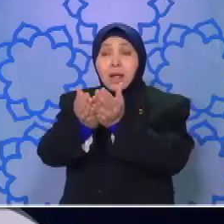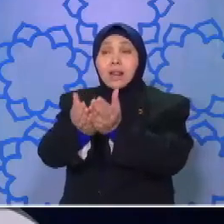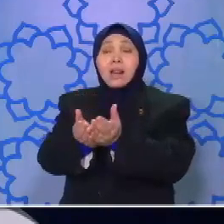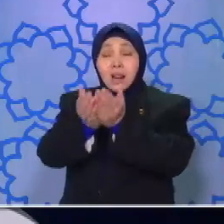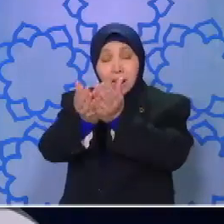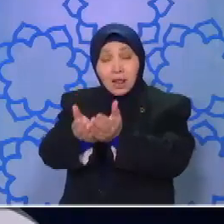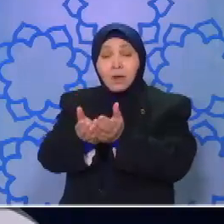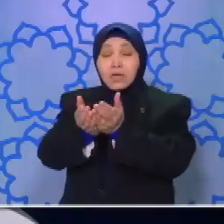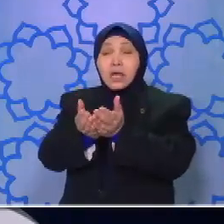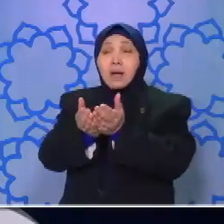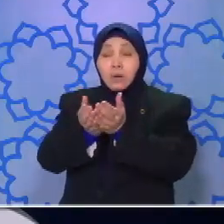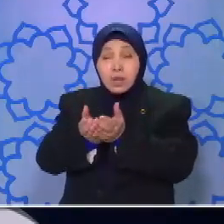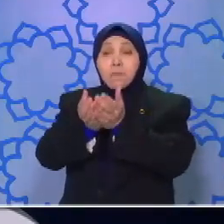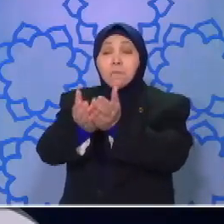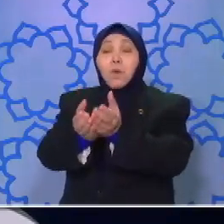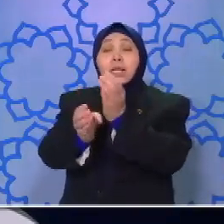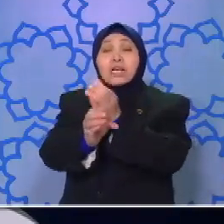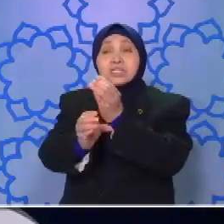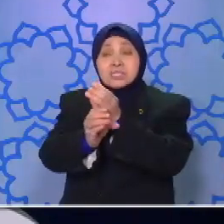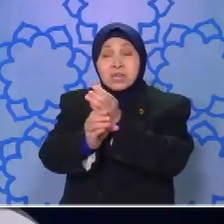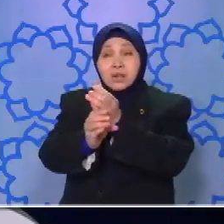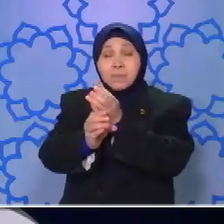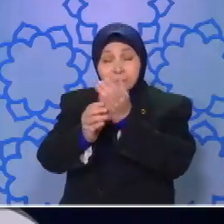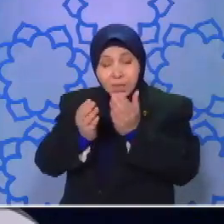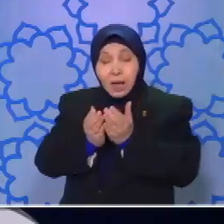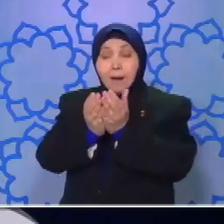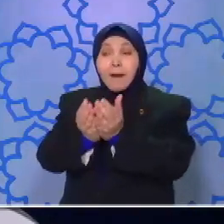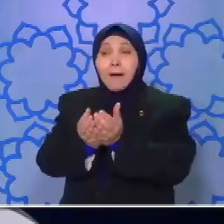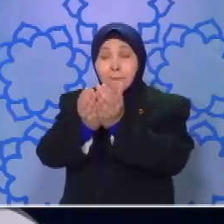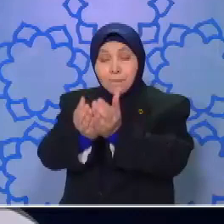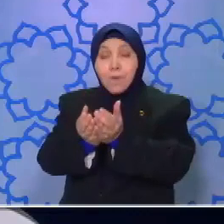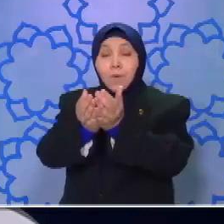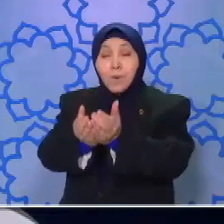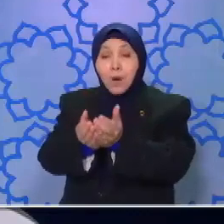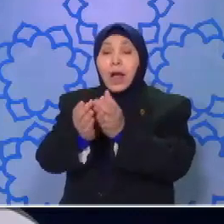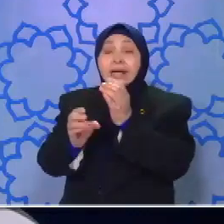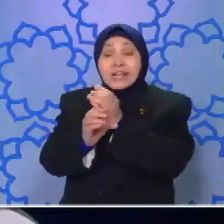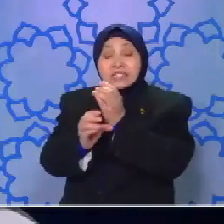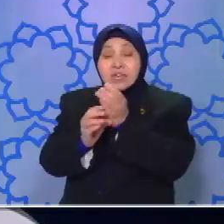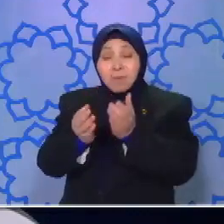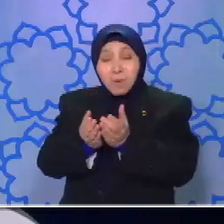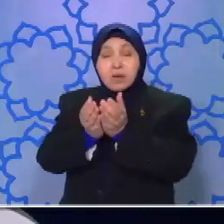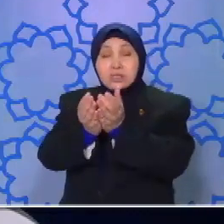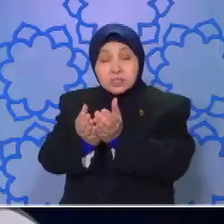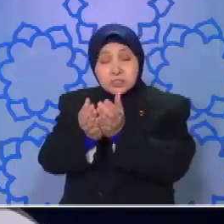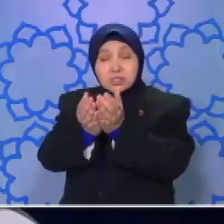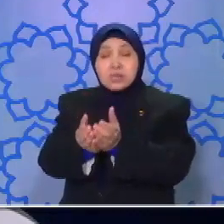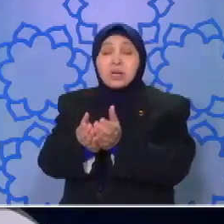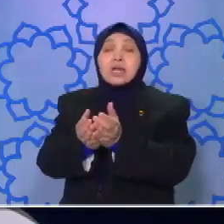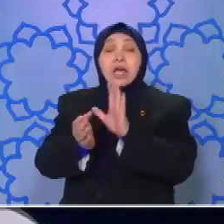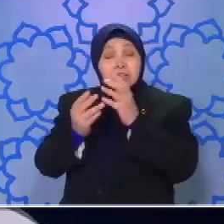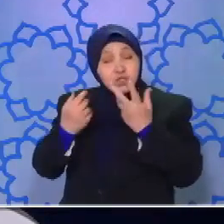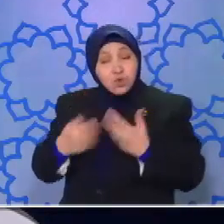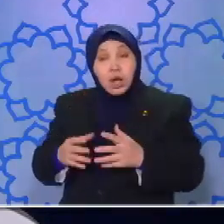perahu, bot kecil, safinah. Kalau besar dalam Al-Quran ada fulk, ya, tapi kalau kecil namanya safinah, yang